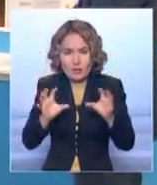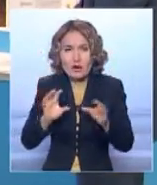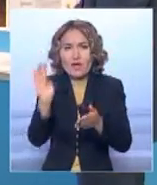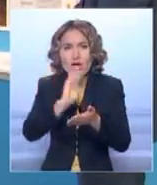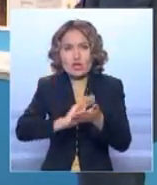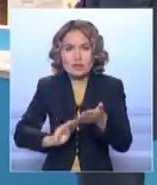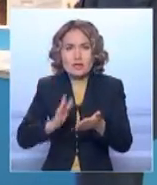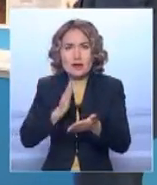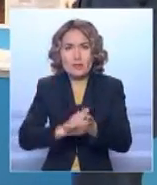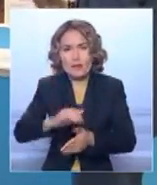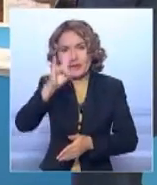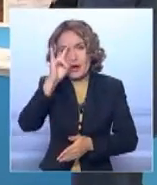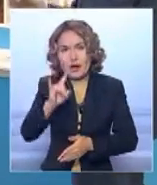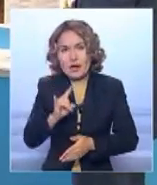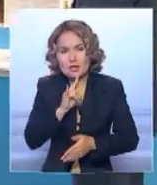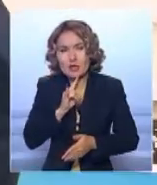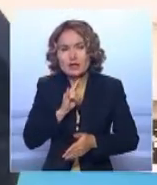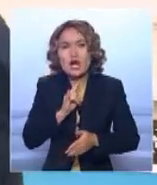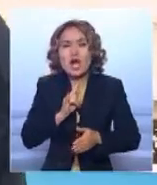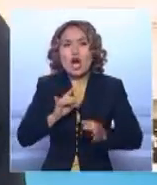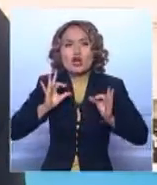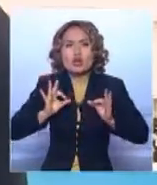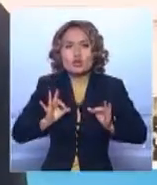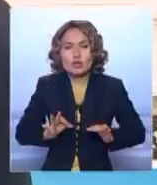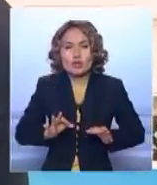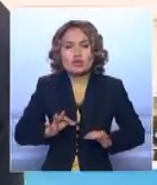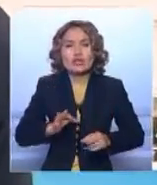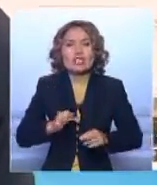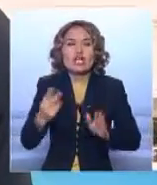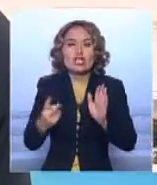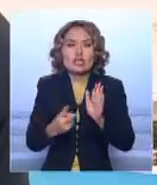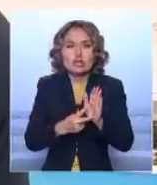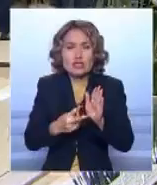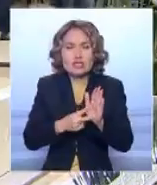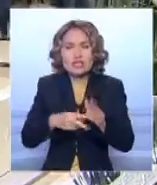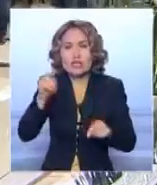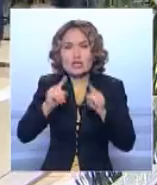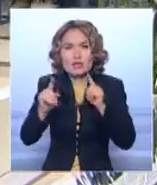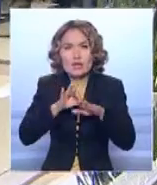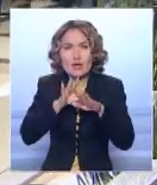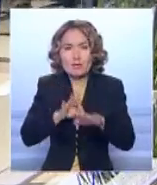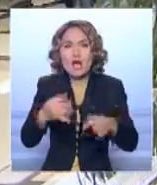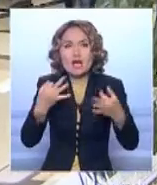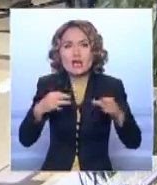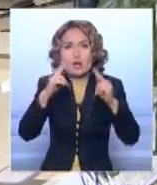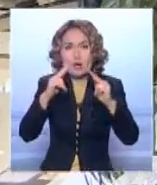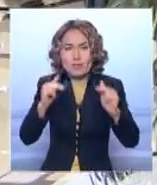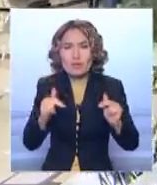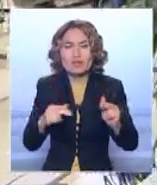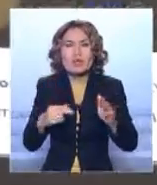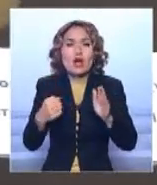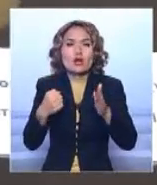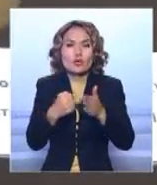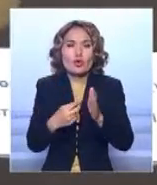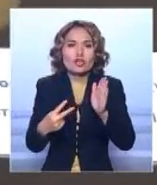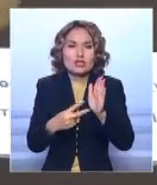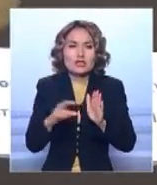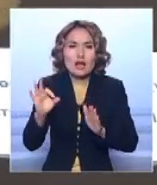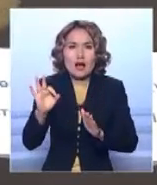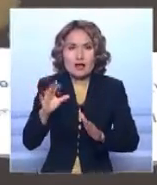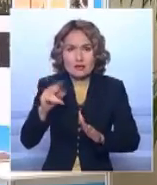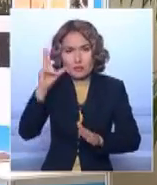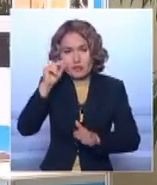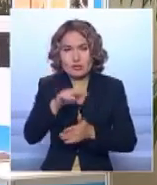бар. Шара еліміздің судьяларының 7-ші съезіне орай ұйымдастырылды. Тәуелсіздік сарайындағы көрме жұмысы 7-ші қазанға дейін жалғасады.